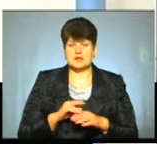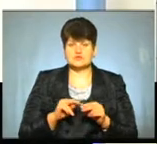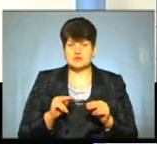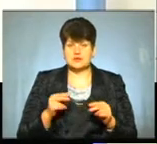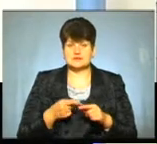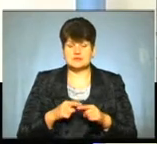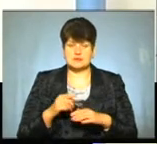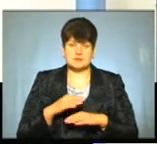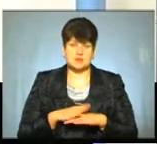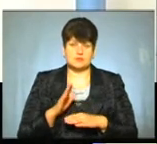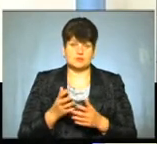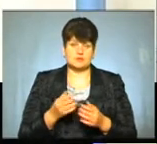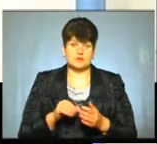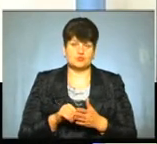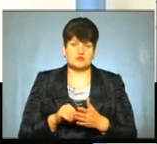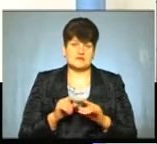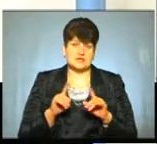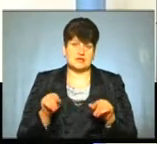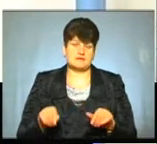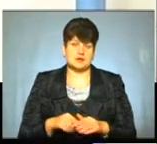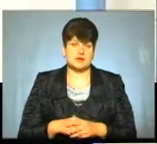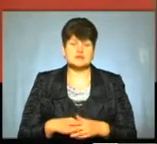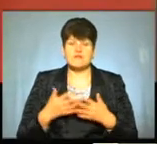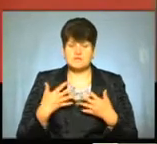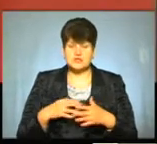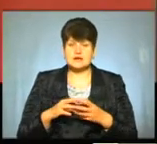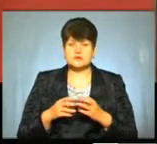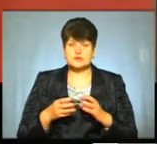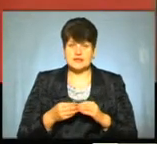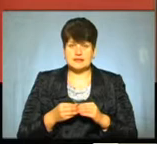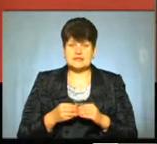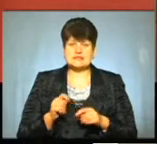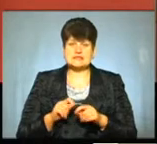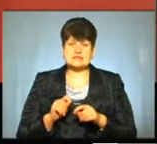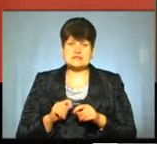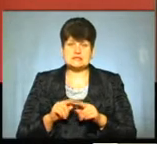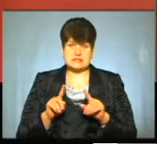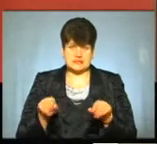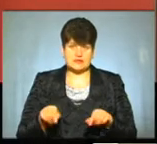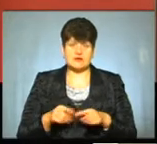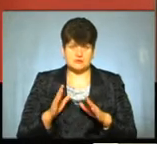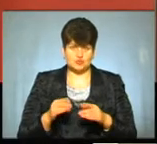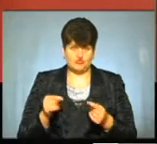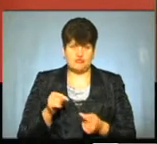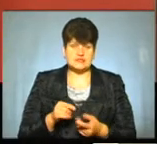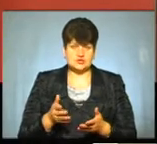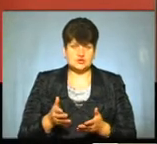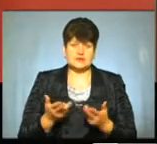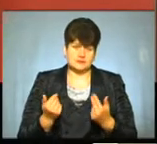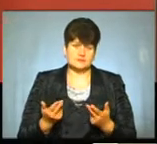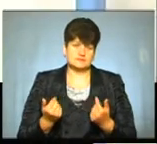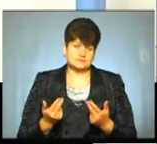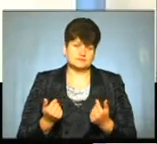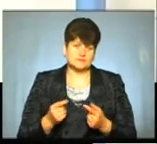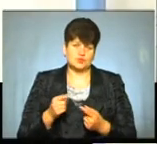вчителів цих предметів будуть брати участь в сертифікації. Чи вже результати сертифікації цього року будуть визначені? Так, вони будуть